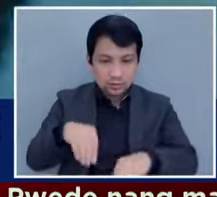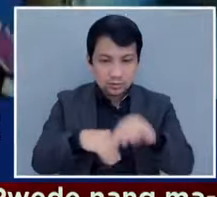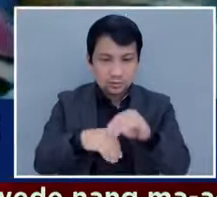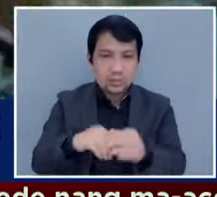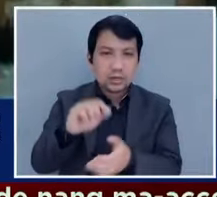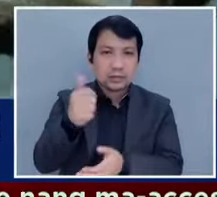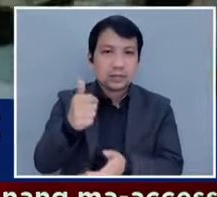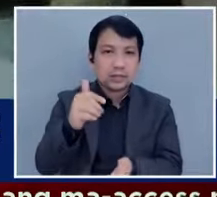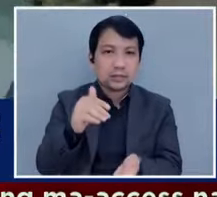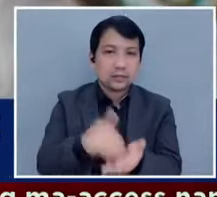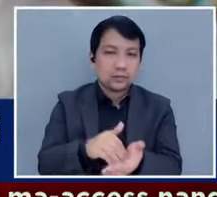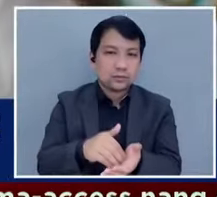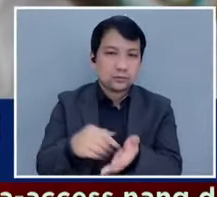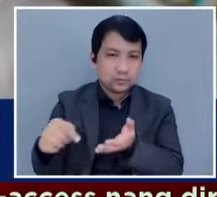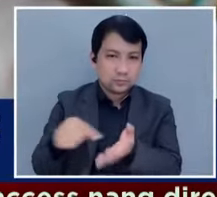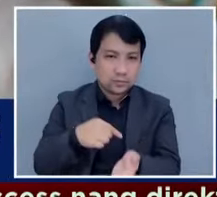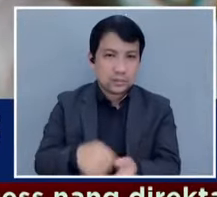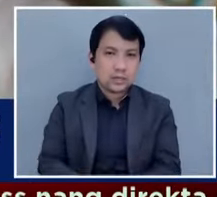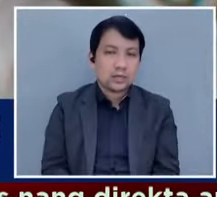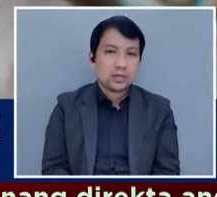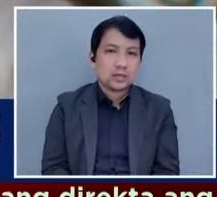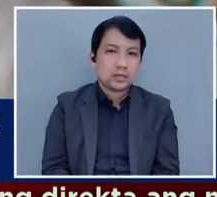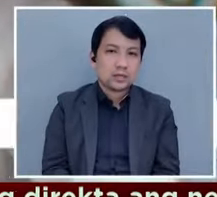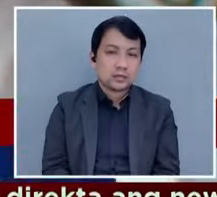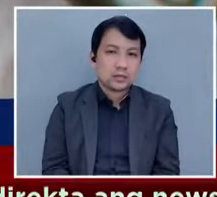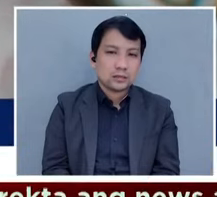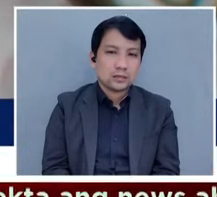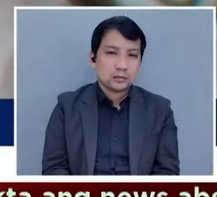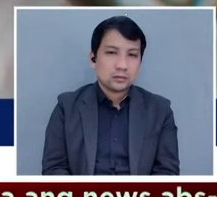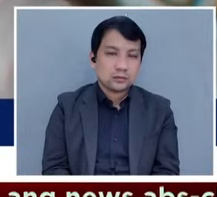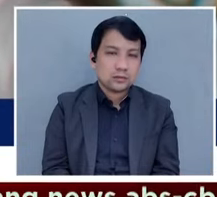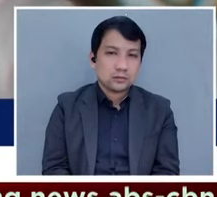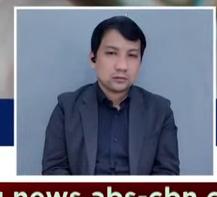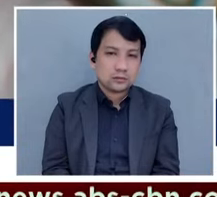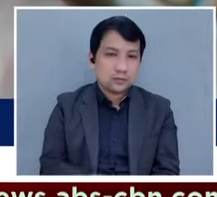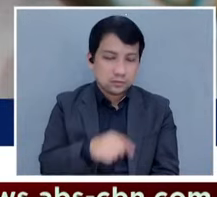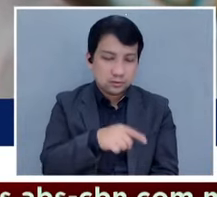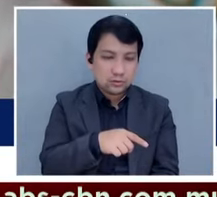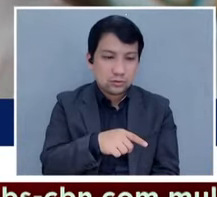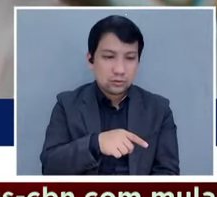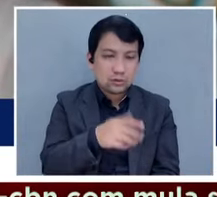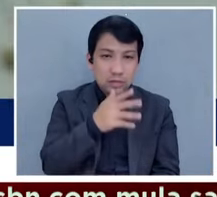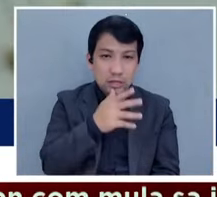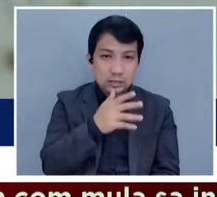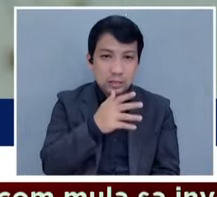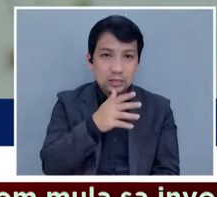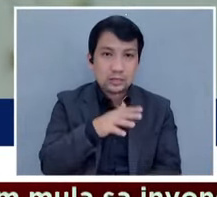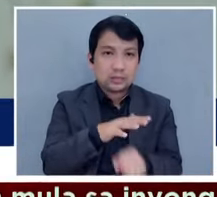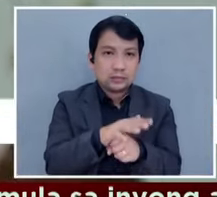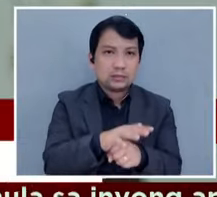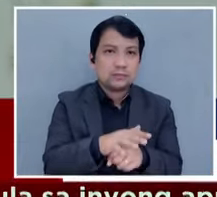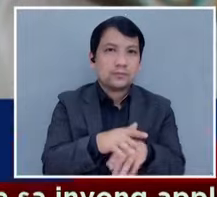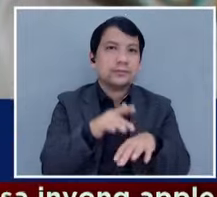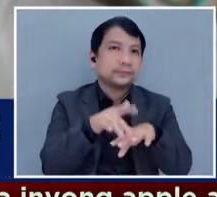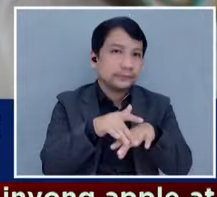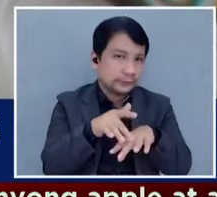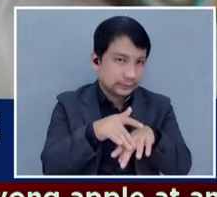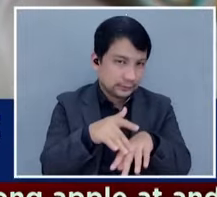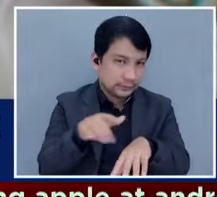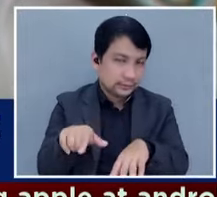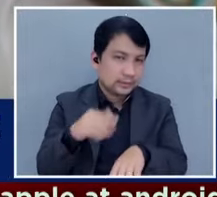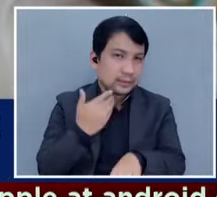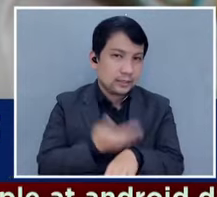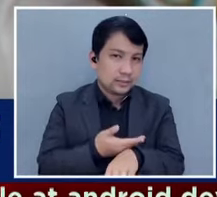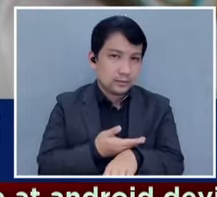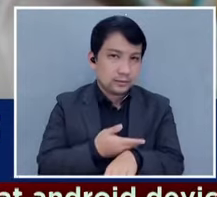10,000 pisong bayad. Kinasuhan ng rape yung ating subject dahil ginagalaw niya yung kanyang anak doon sa